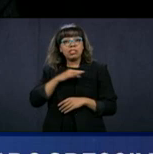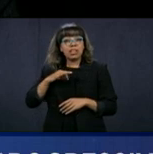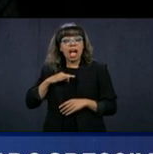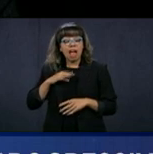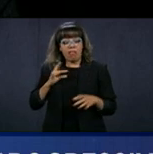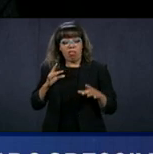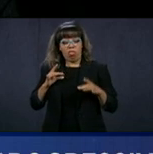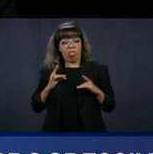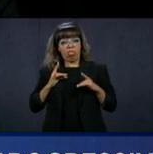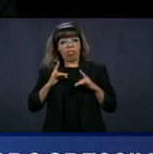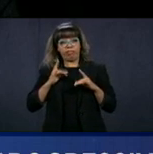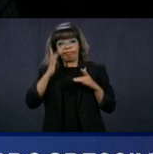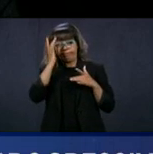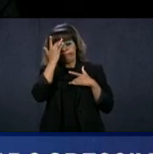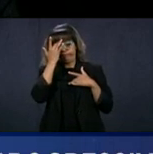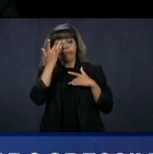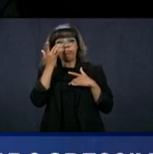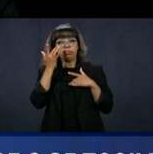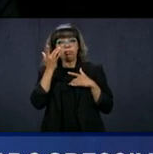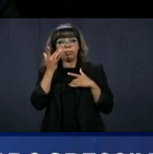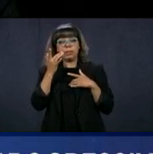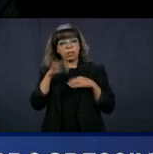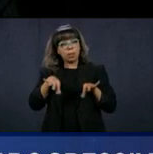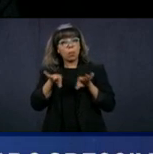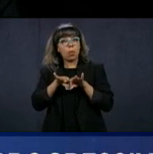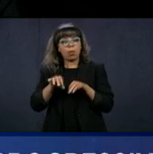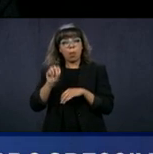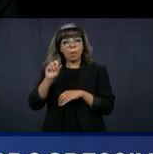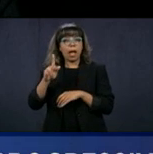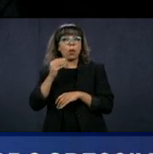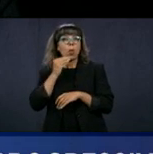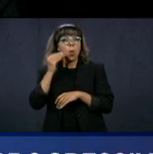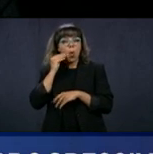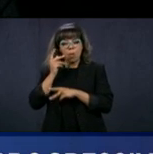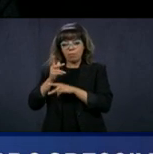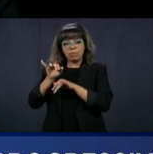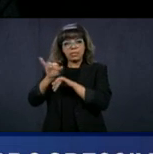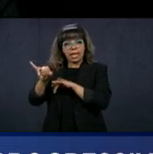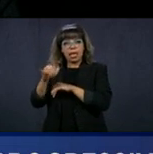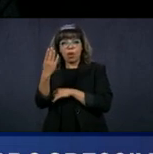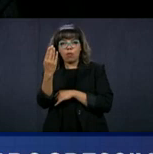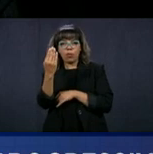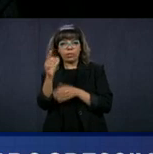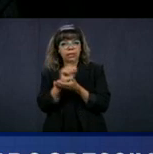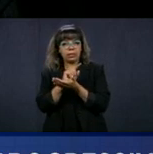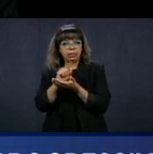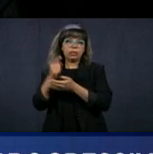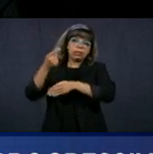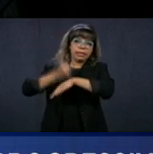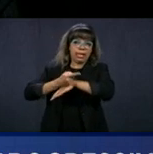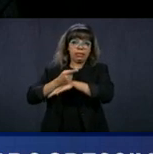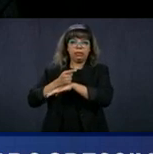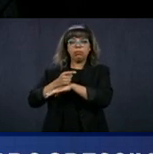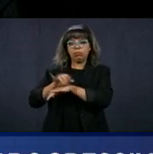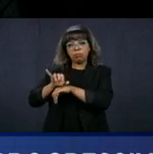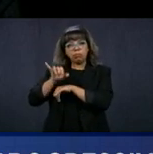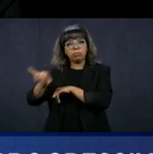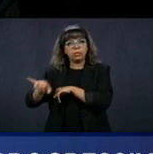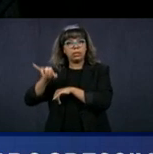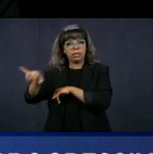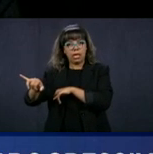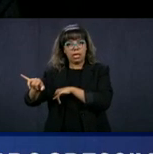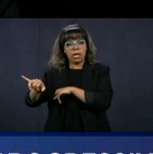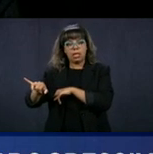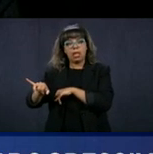se rend à la maison et revient. Il y a une période de 14 jours de confinement. Cette personne doit également être testée. Il